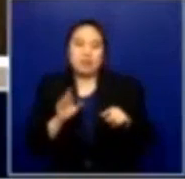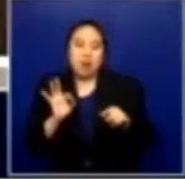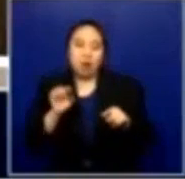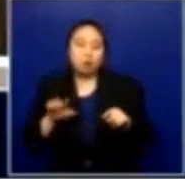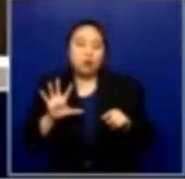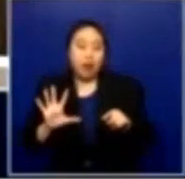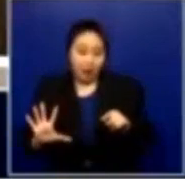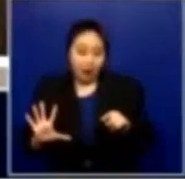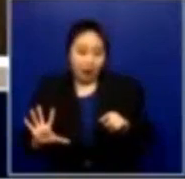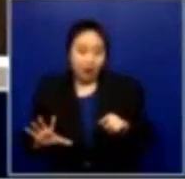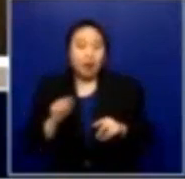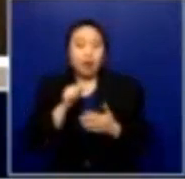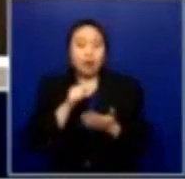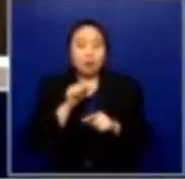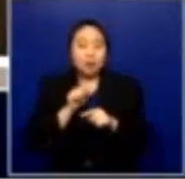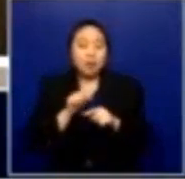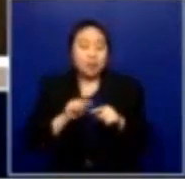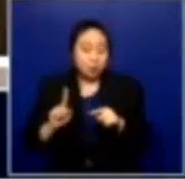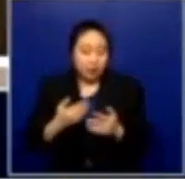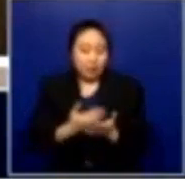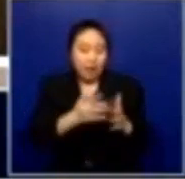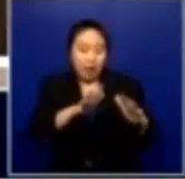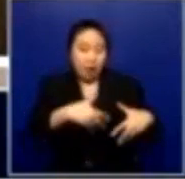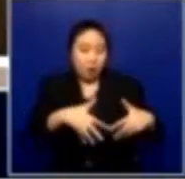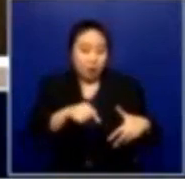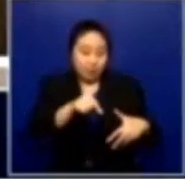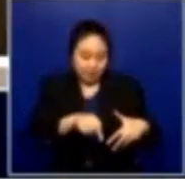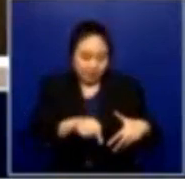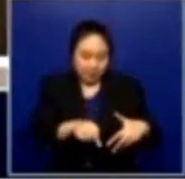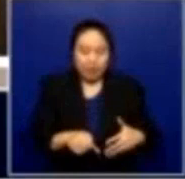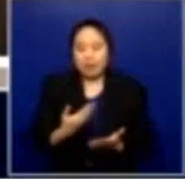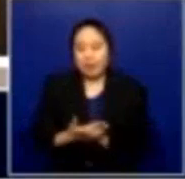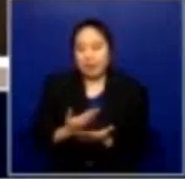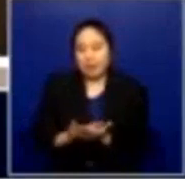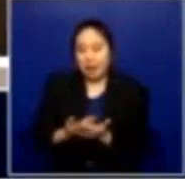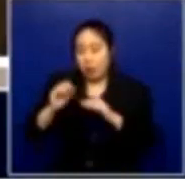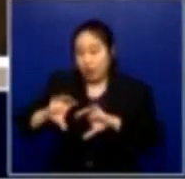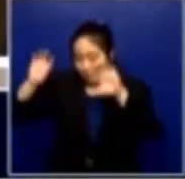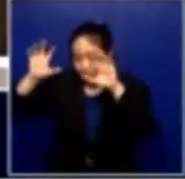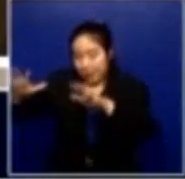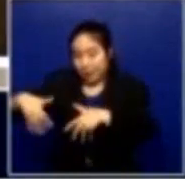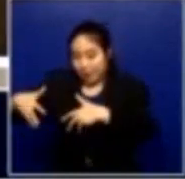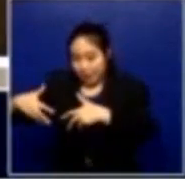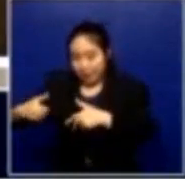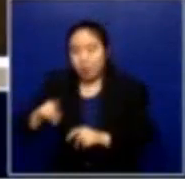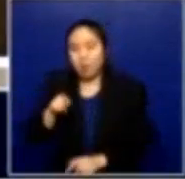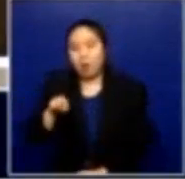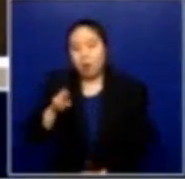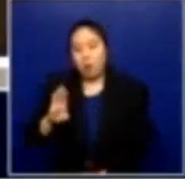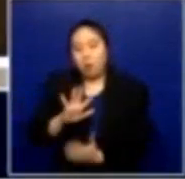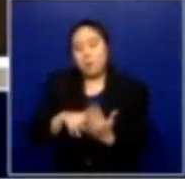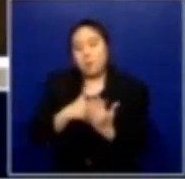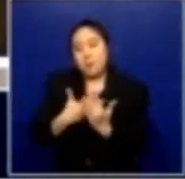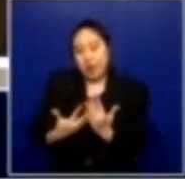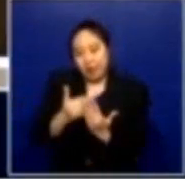29.5% ก็คือสัดส่วนรายได้ของท้องถิ่นต่อรายได้สุทธิของรัฐบาลนะครับตามพรบ.กำหนดแผ